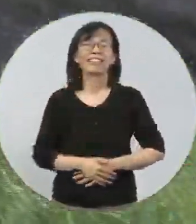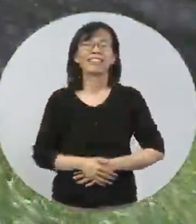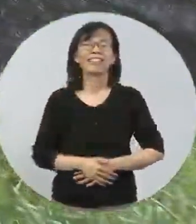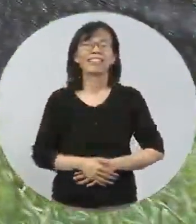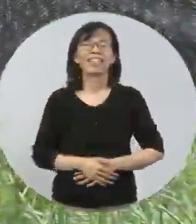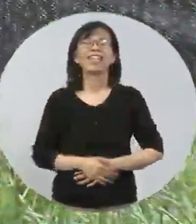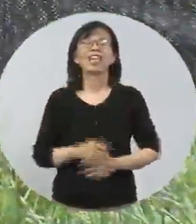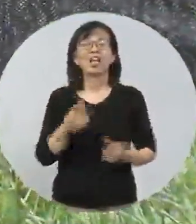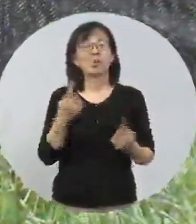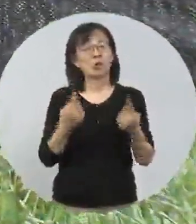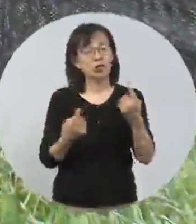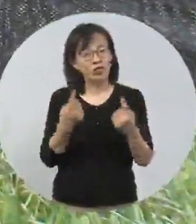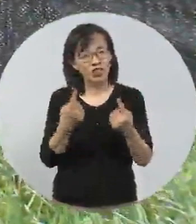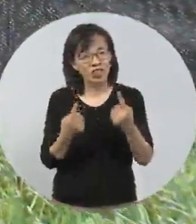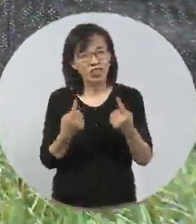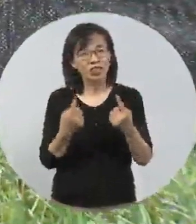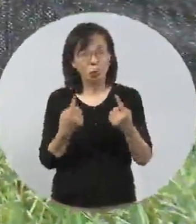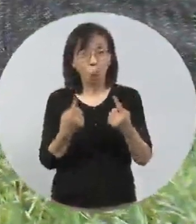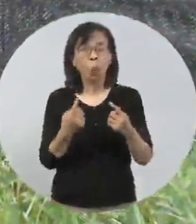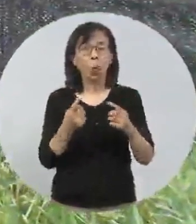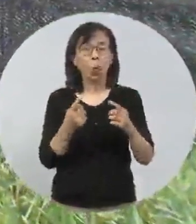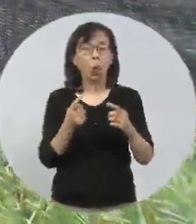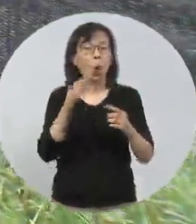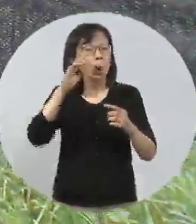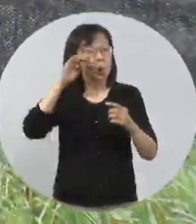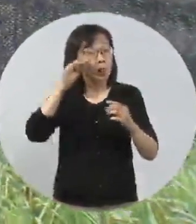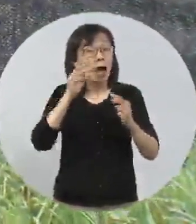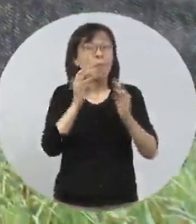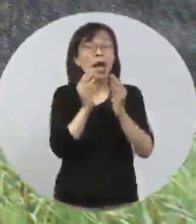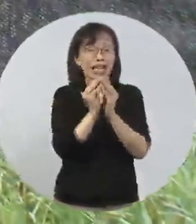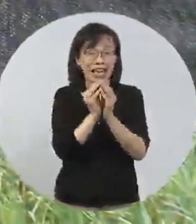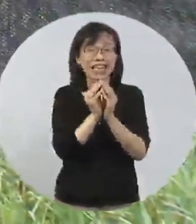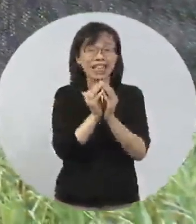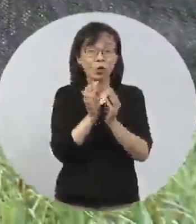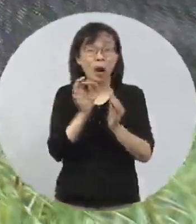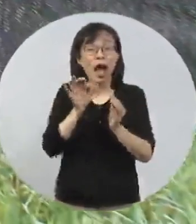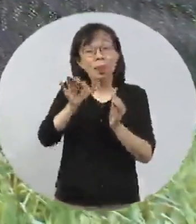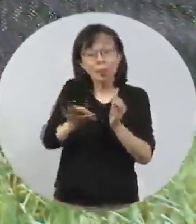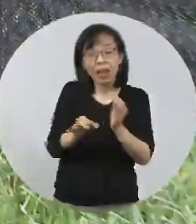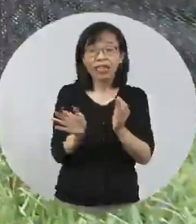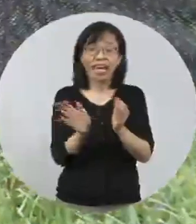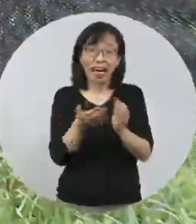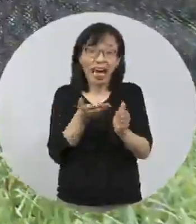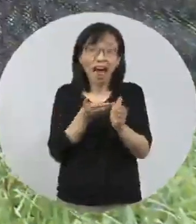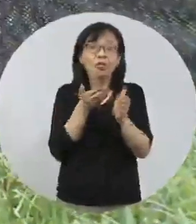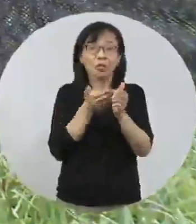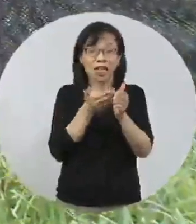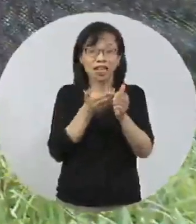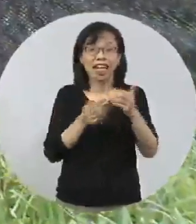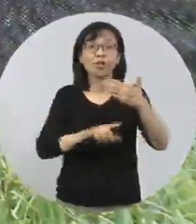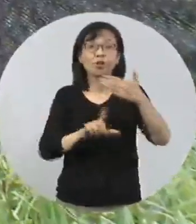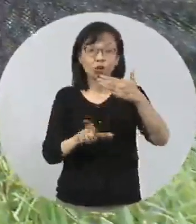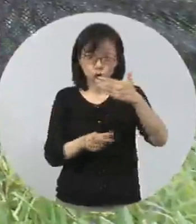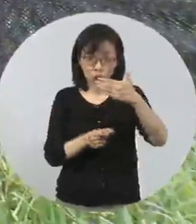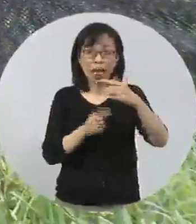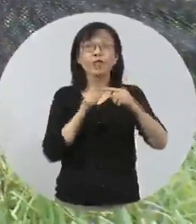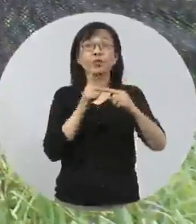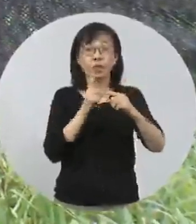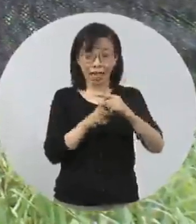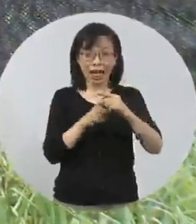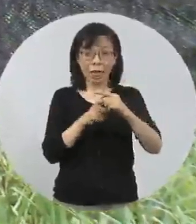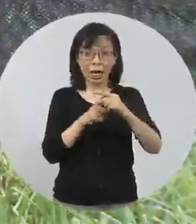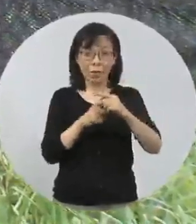一応、玉ねぎは種から育てるんですけど、9月の半ばまでに